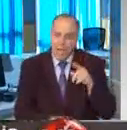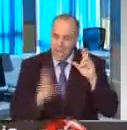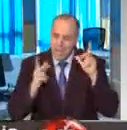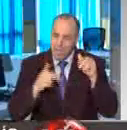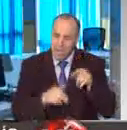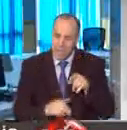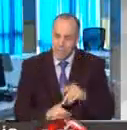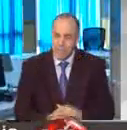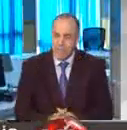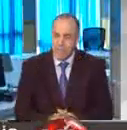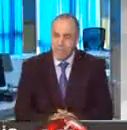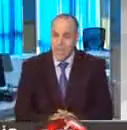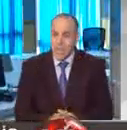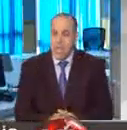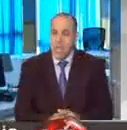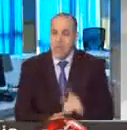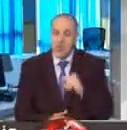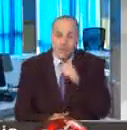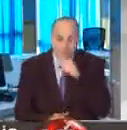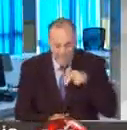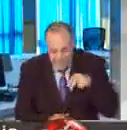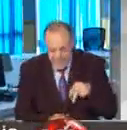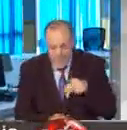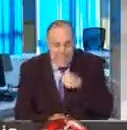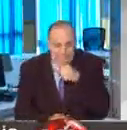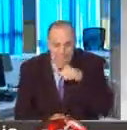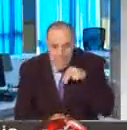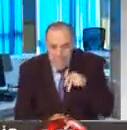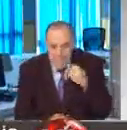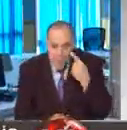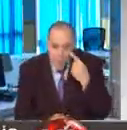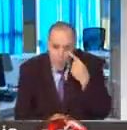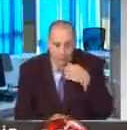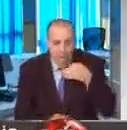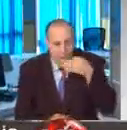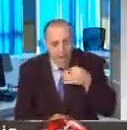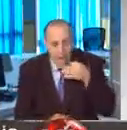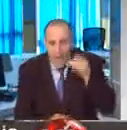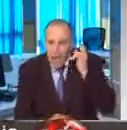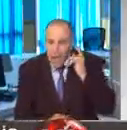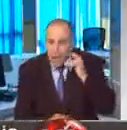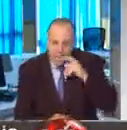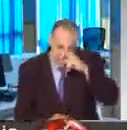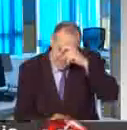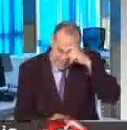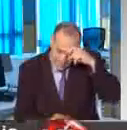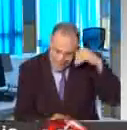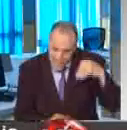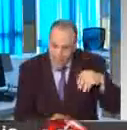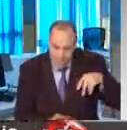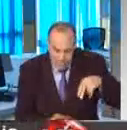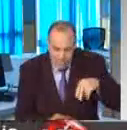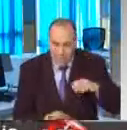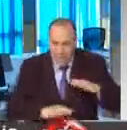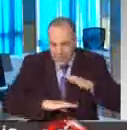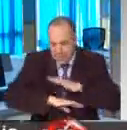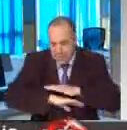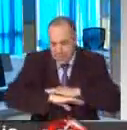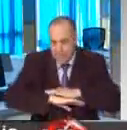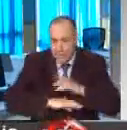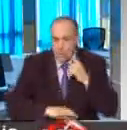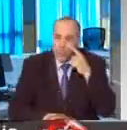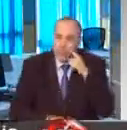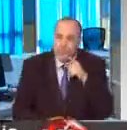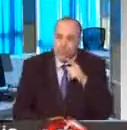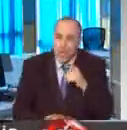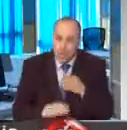نابل، بحركاتها البطيئة الحذرة تروي قصة زمن من المعاناة لتعبر هذا الجسر العجيب